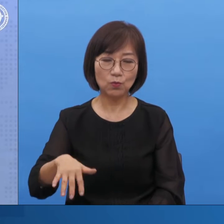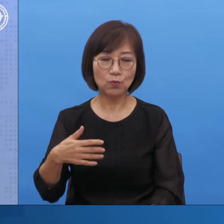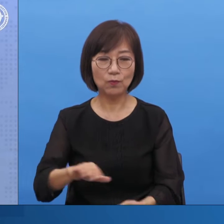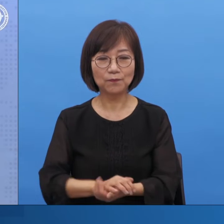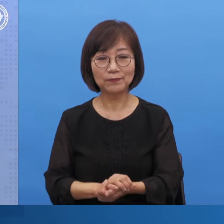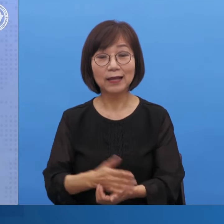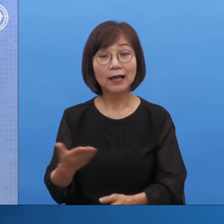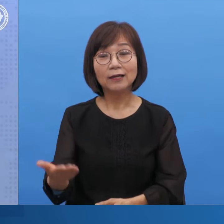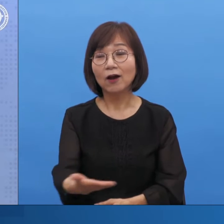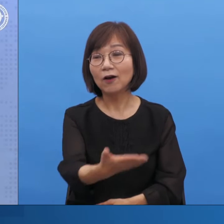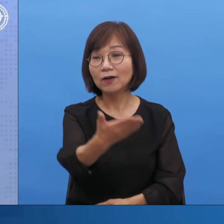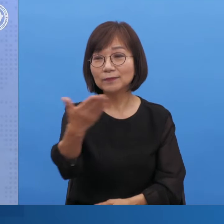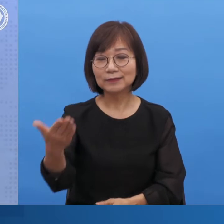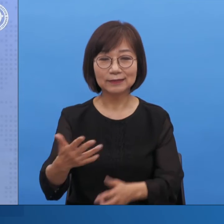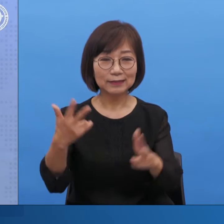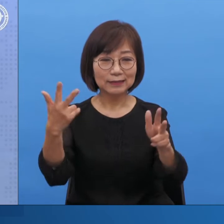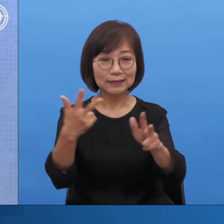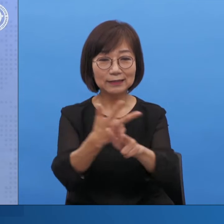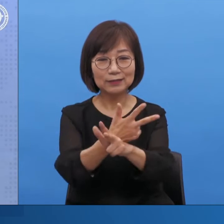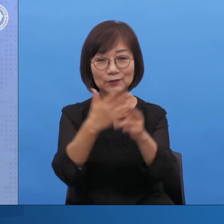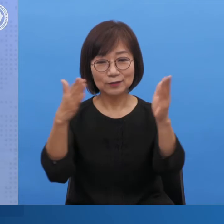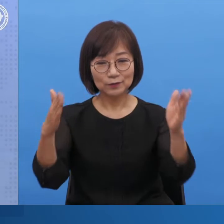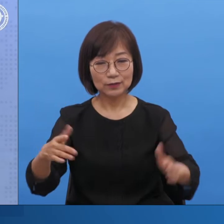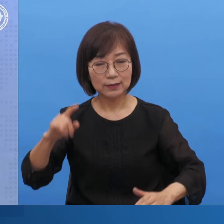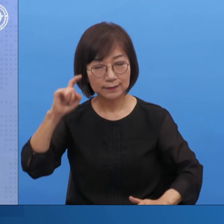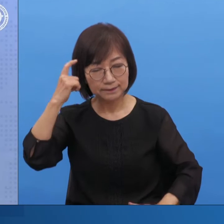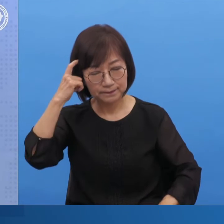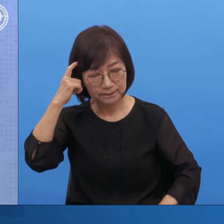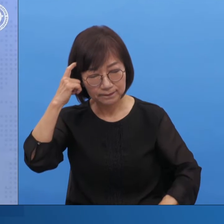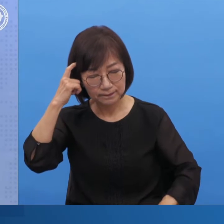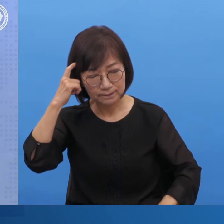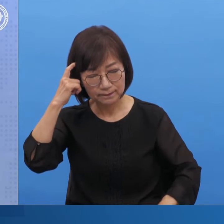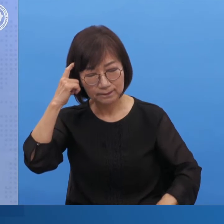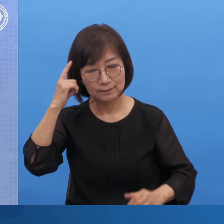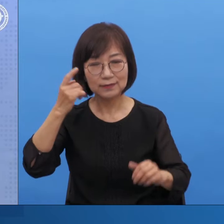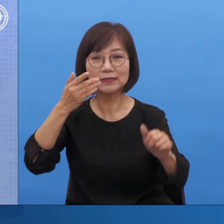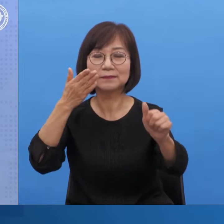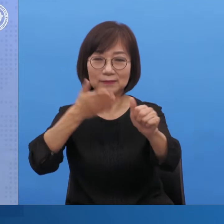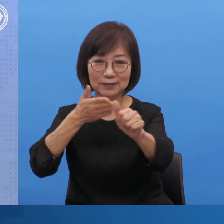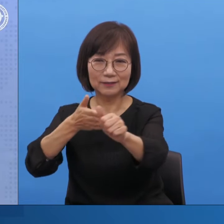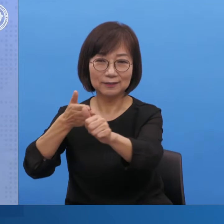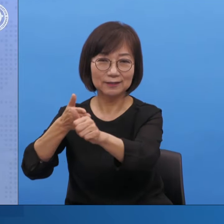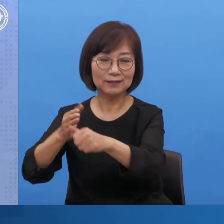생각해 보시기 바랍니다. May you think about this throughout this week. 거의 다가